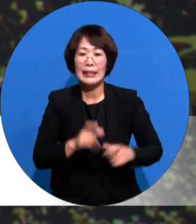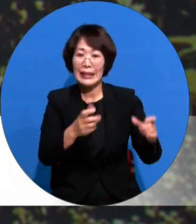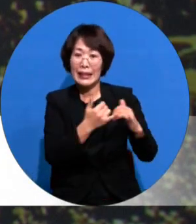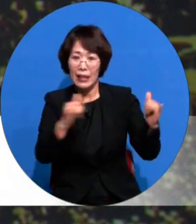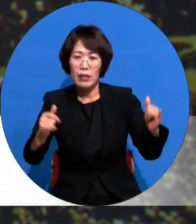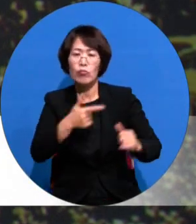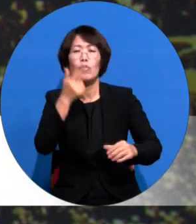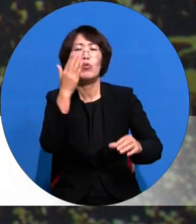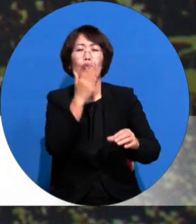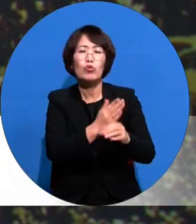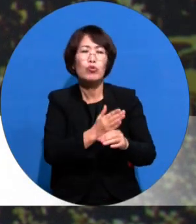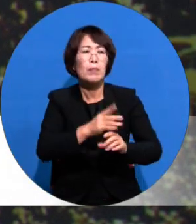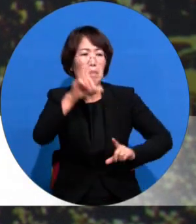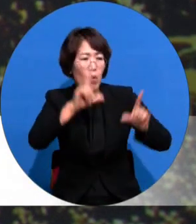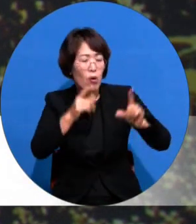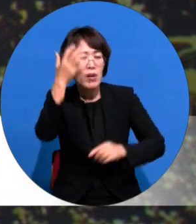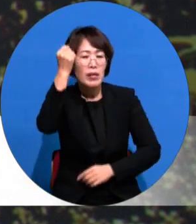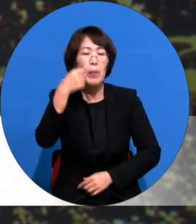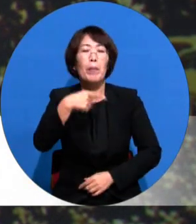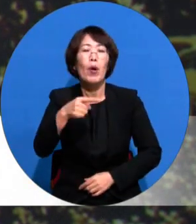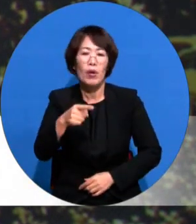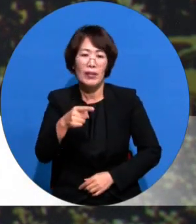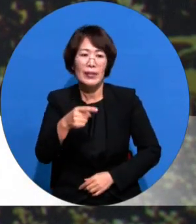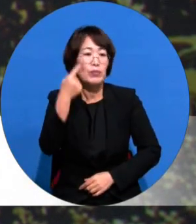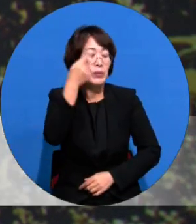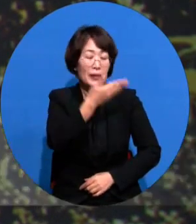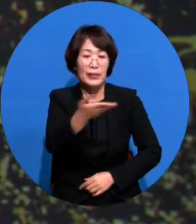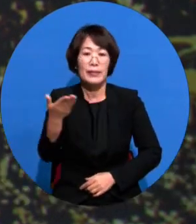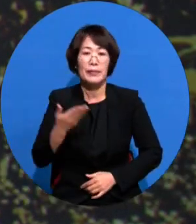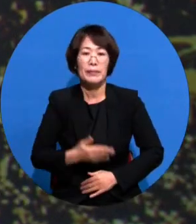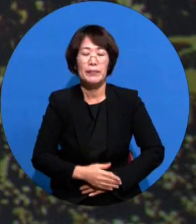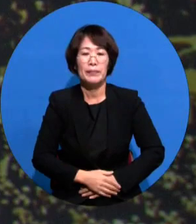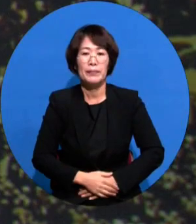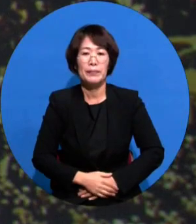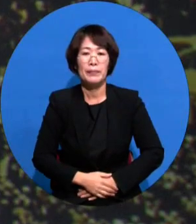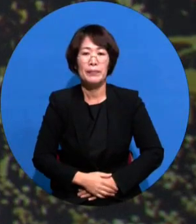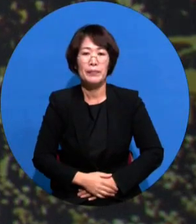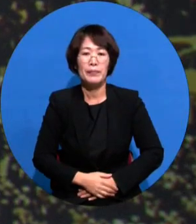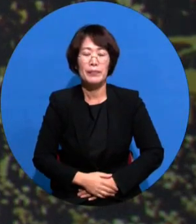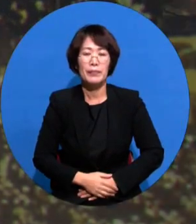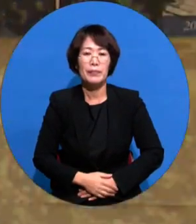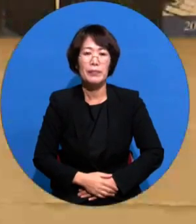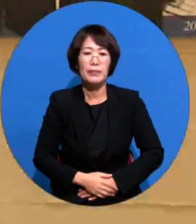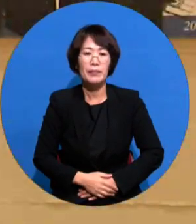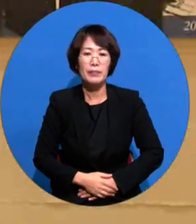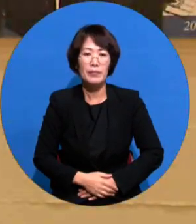지역민들은 DJ를 어떻게 기억하고 있는지 들어봤습니다. 함께 보시죠.